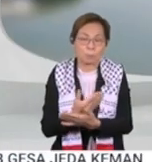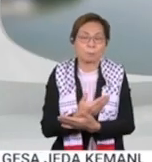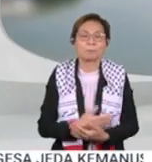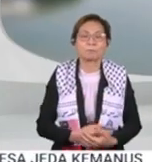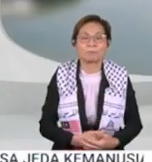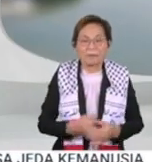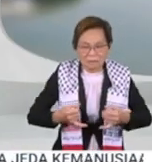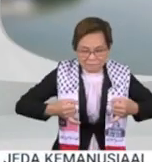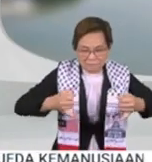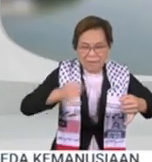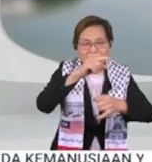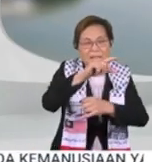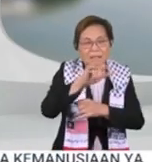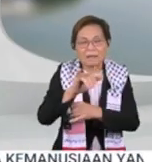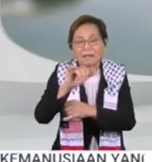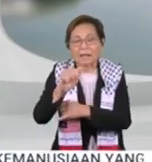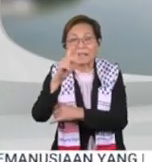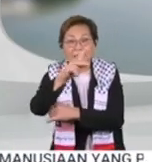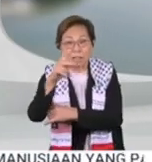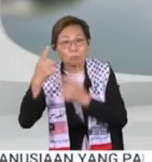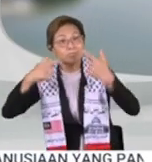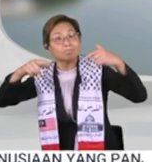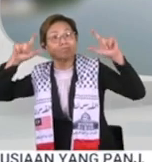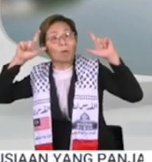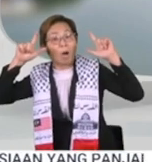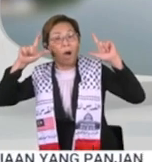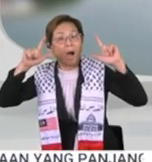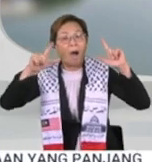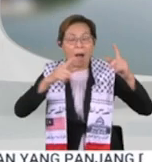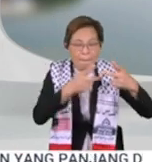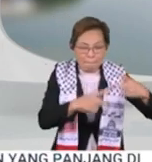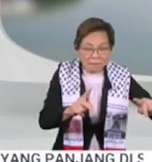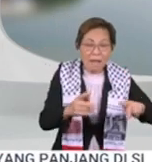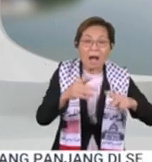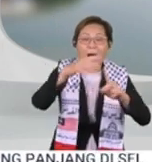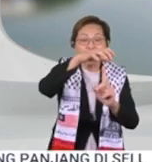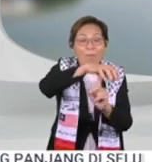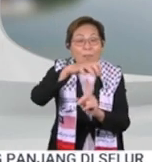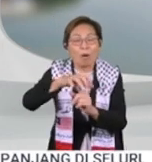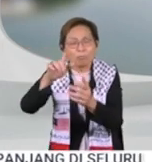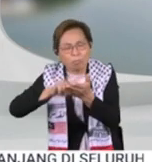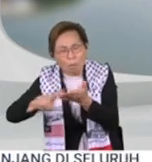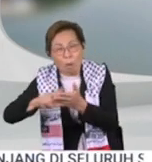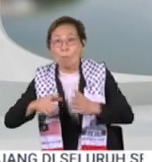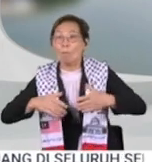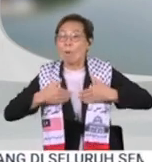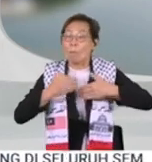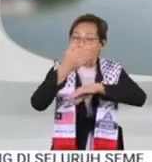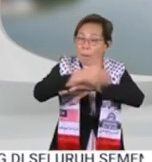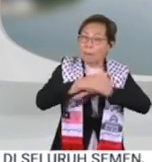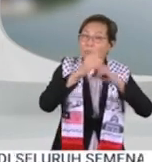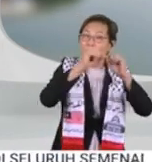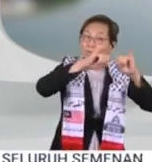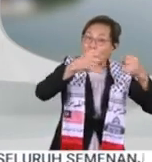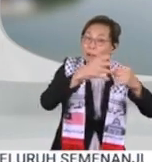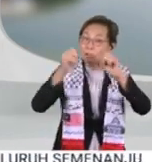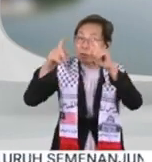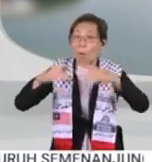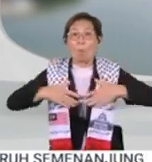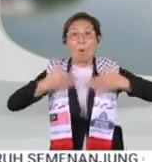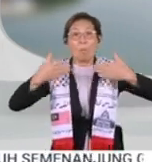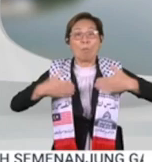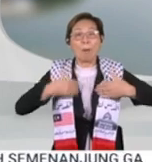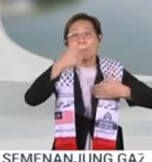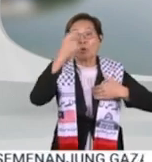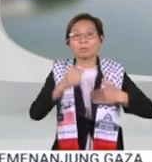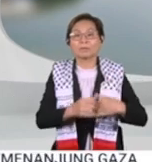Kawasan Jalan Gaya Kota Kinabalu yang terkenal dengan tamu mingguannya turut meriah setiap malam Jumaat dan Sabtu. Ia susulan